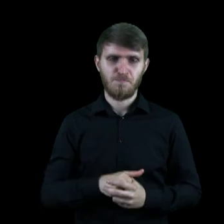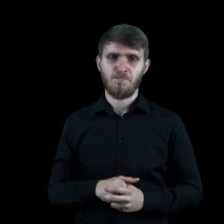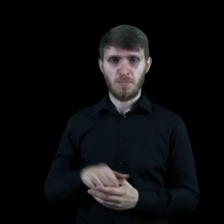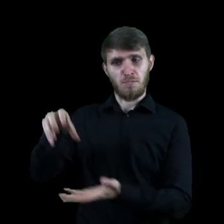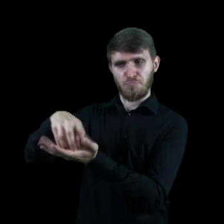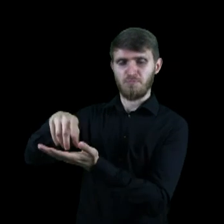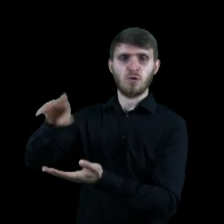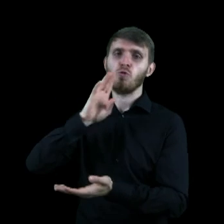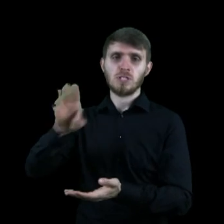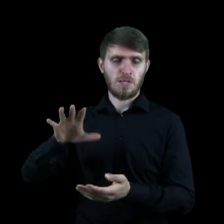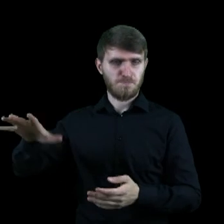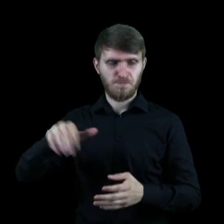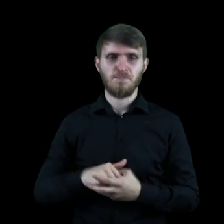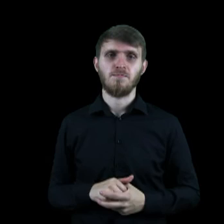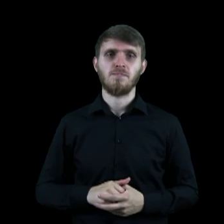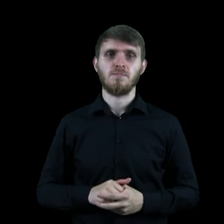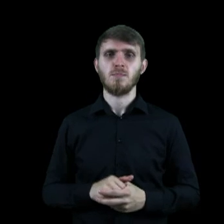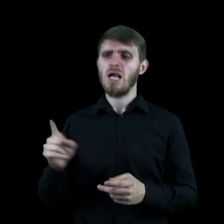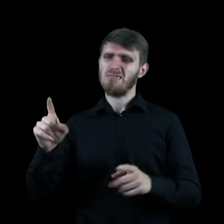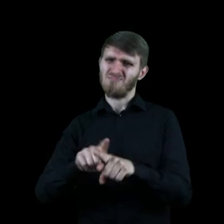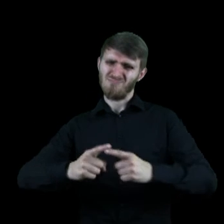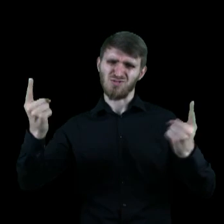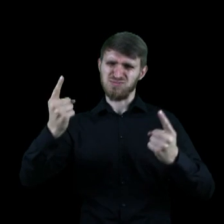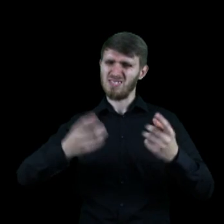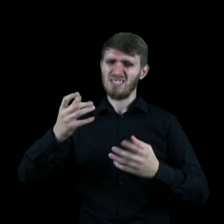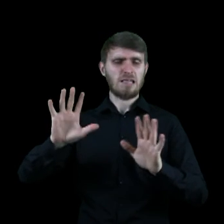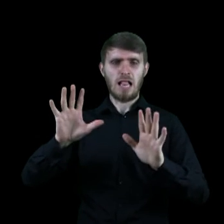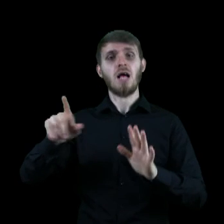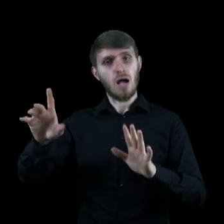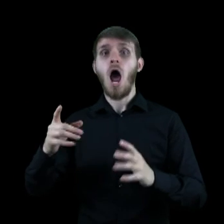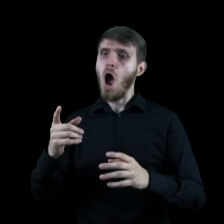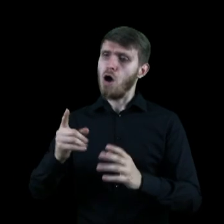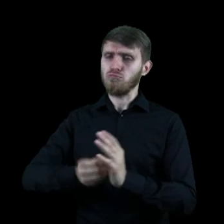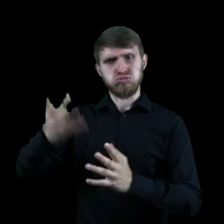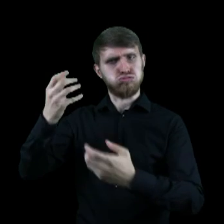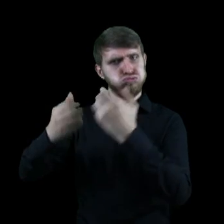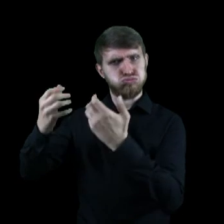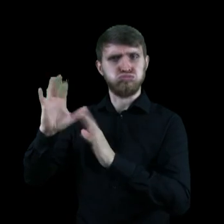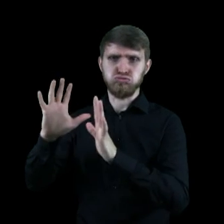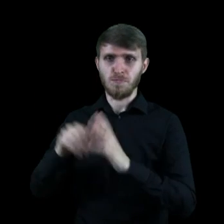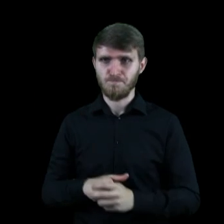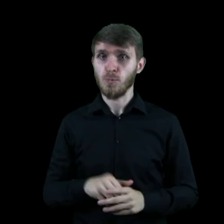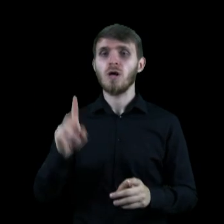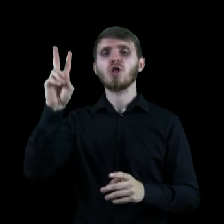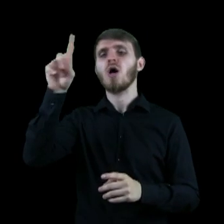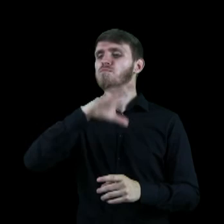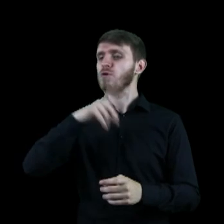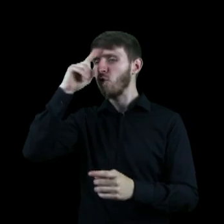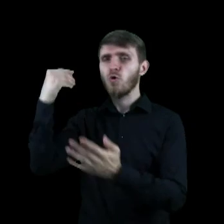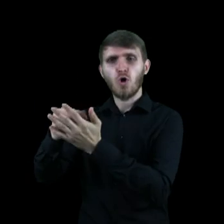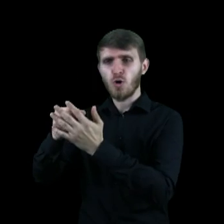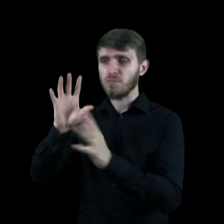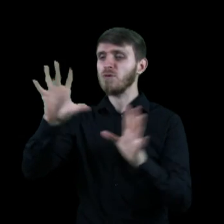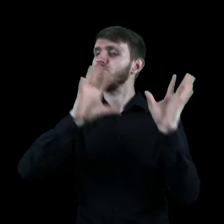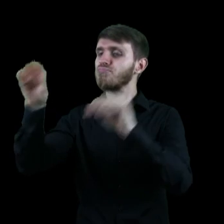mieszkam w Dolinie Krzemowej w Stanach Znaczonych. To nie jest ekskluzywna dzielnica, ale domy są dość drogie. Sąsiedzi,